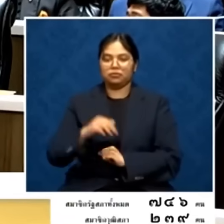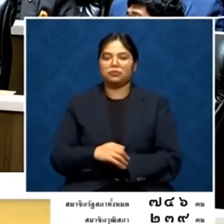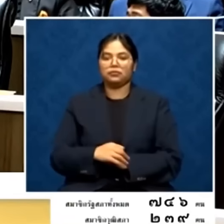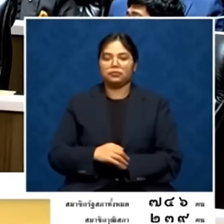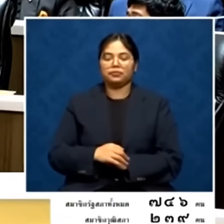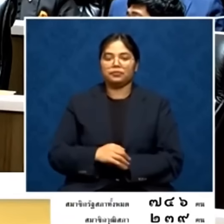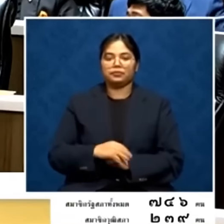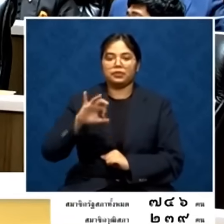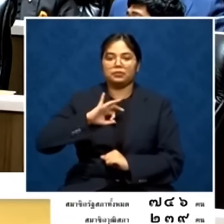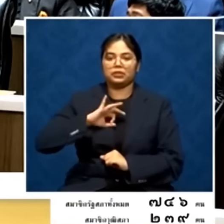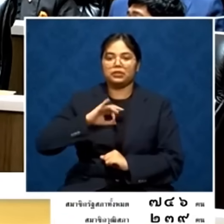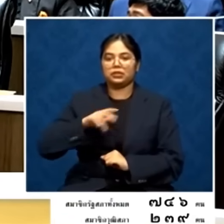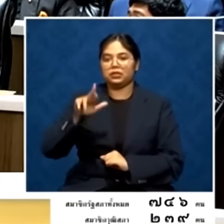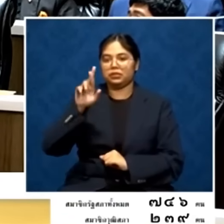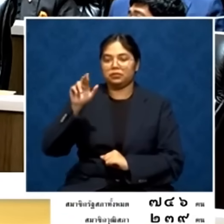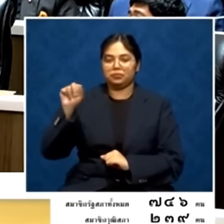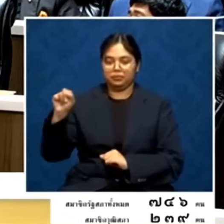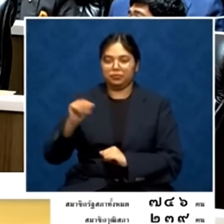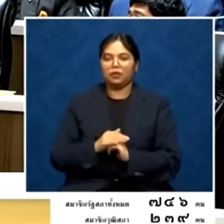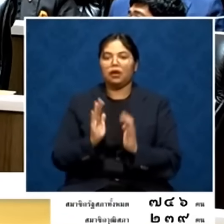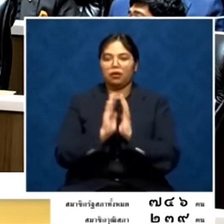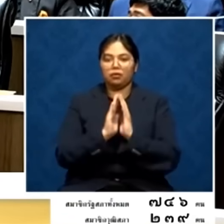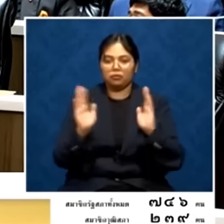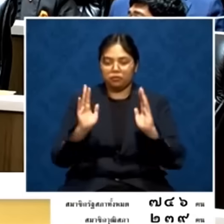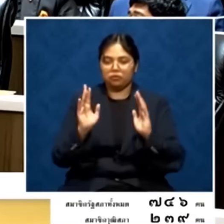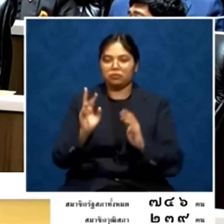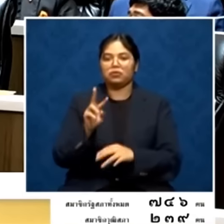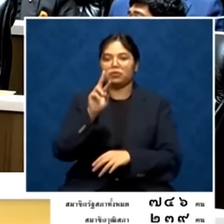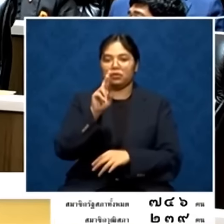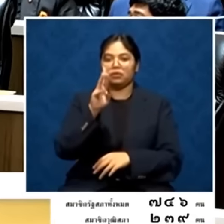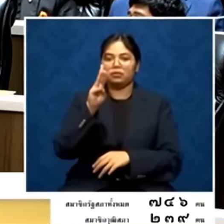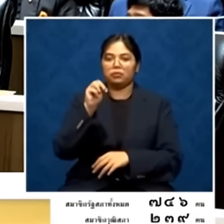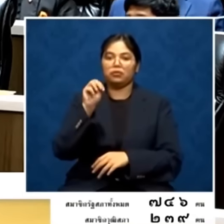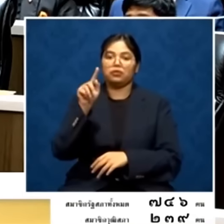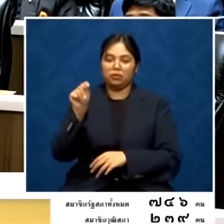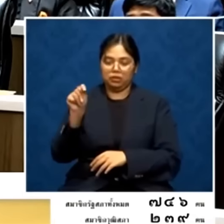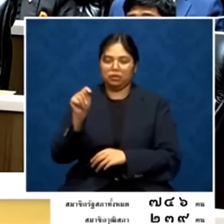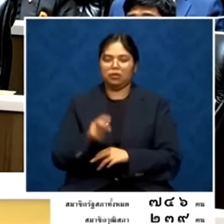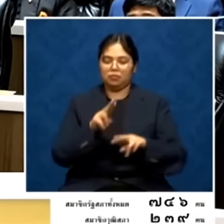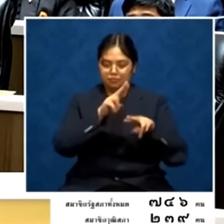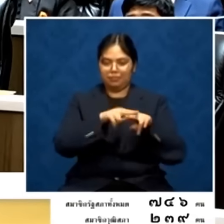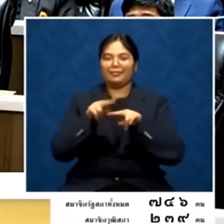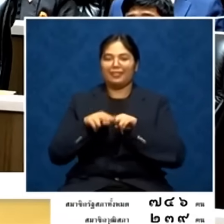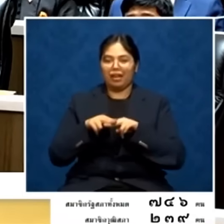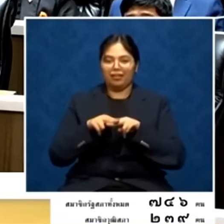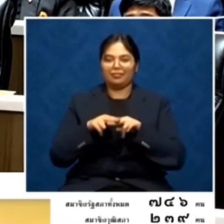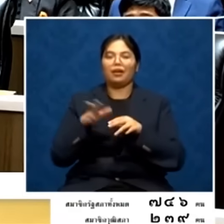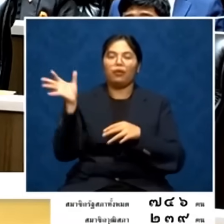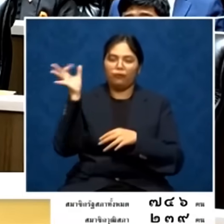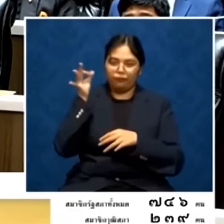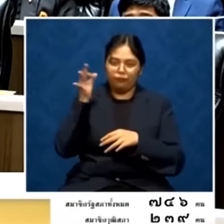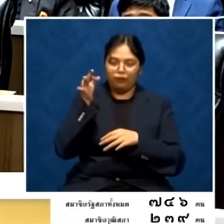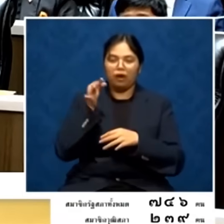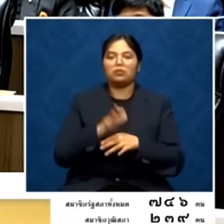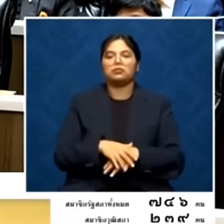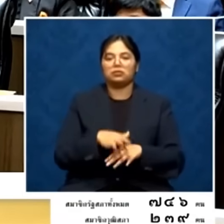ไกลทำศึกเทวาสุรสงครามทวงถามนายกเศรษฐาไหนว่ายึดหลัก